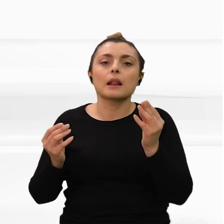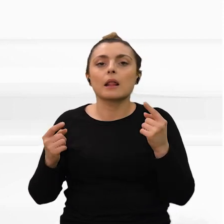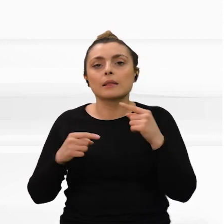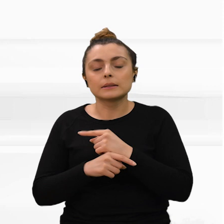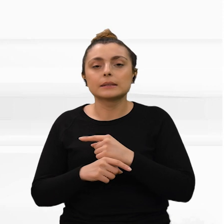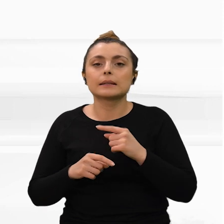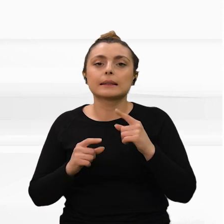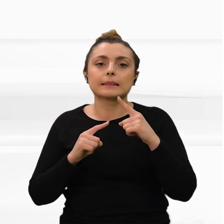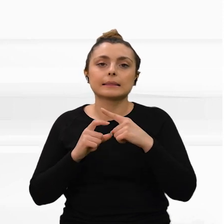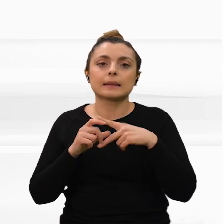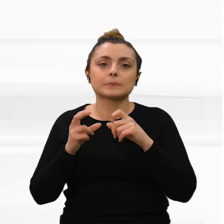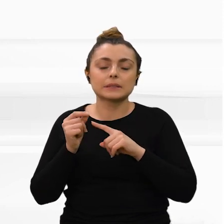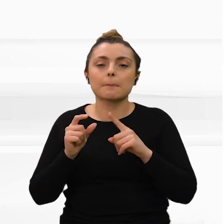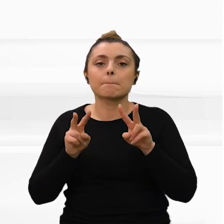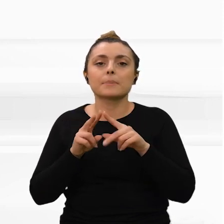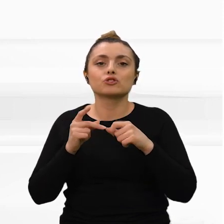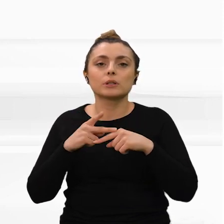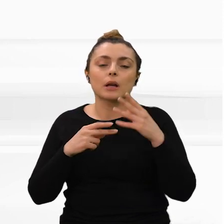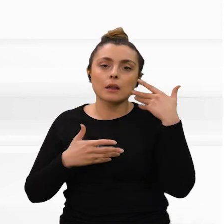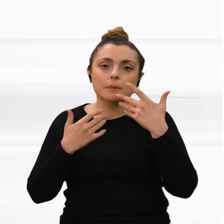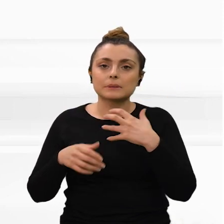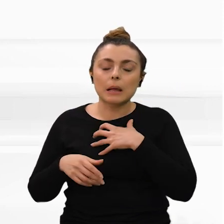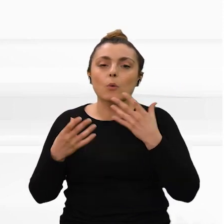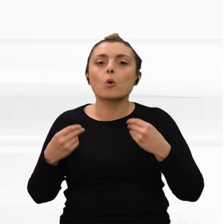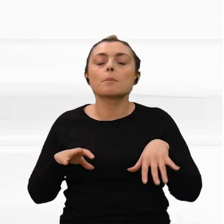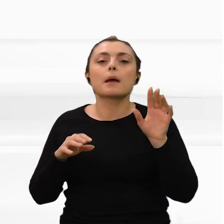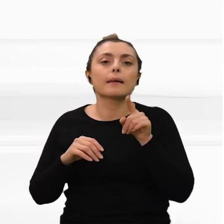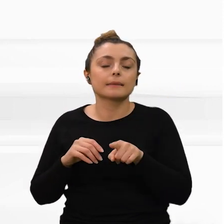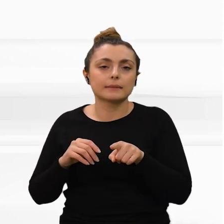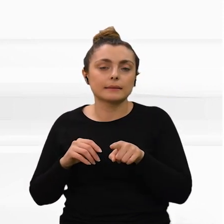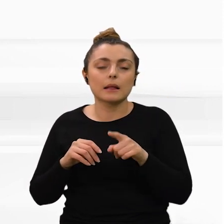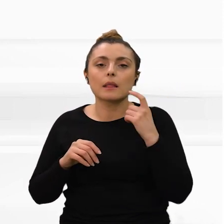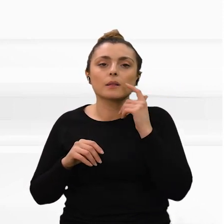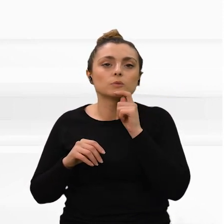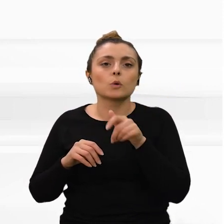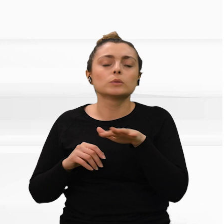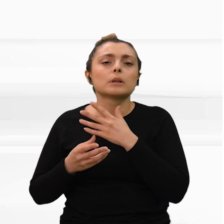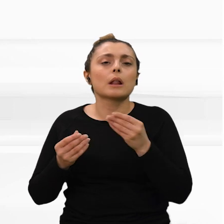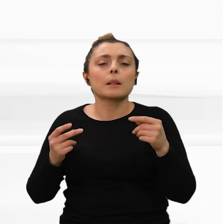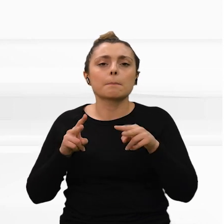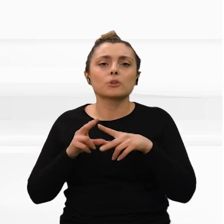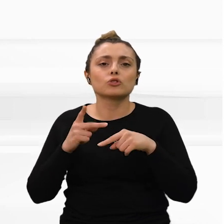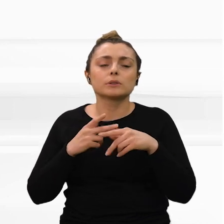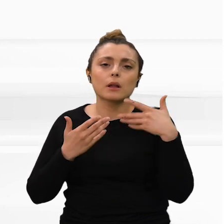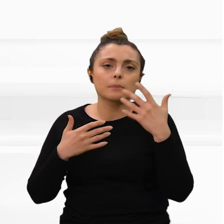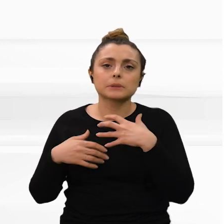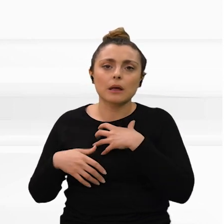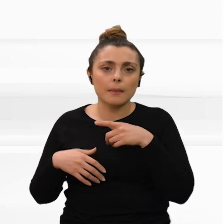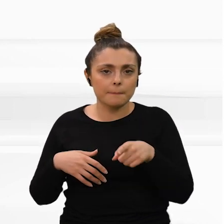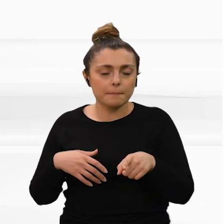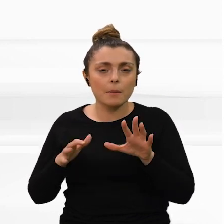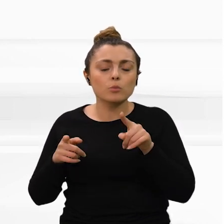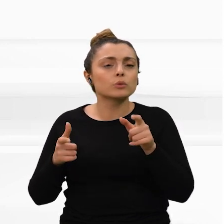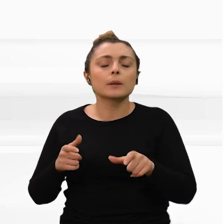genelin aksine temsili ve mecazi anlatıma sahip olmayan bakın atasözlerimiz genellikle mecazi anlatıma